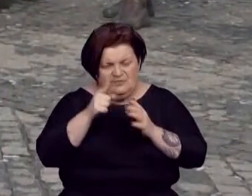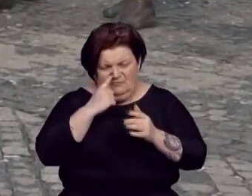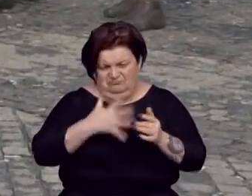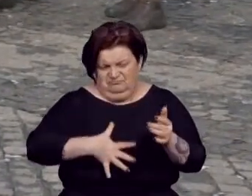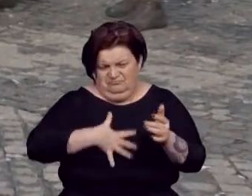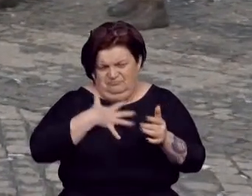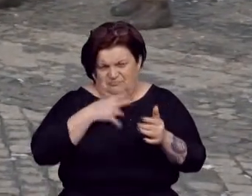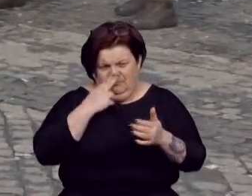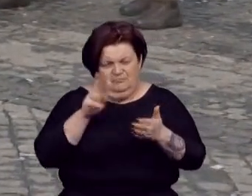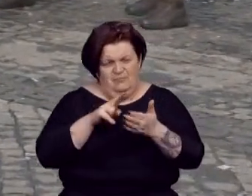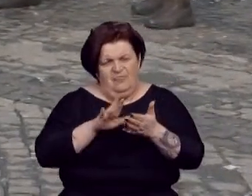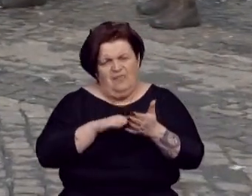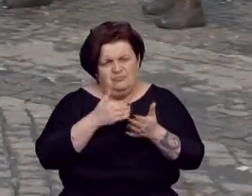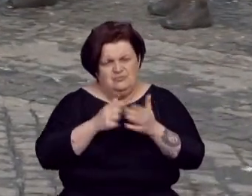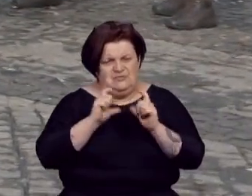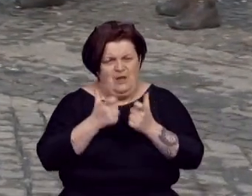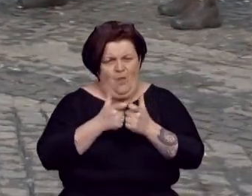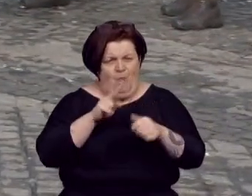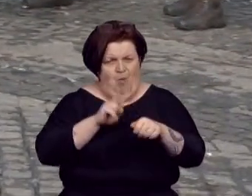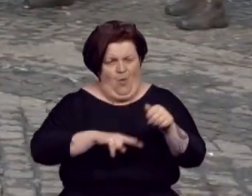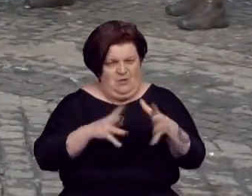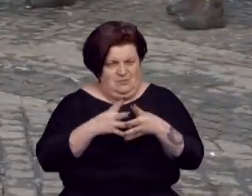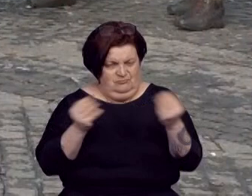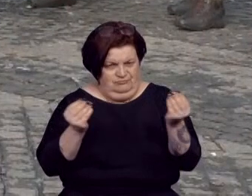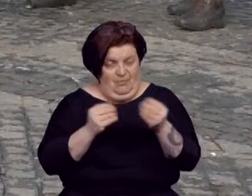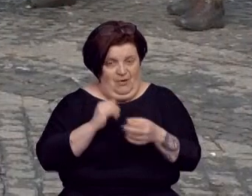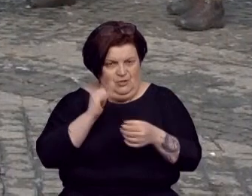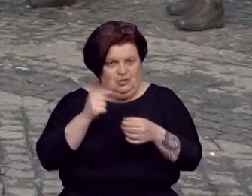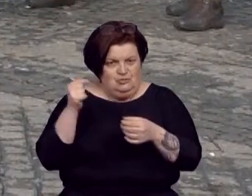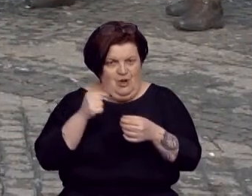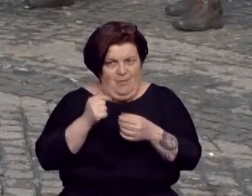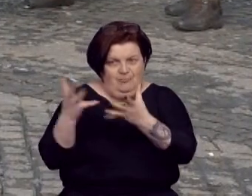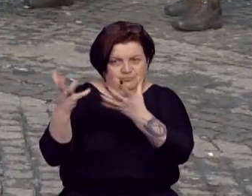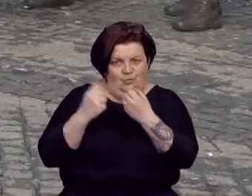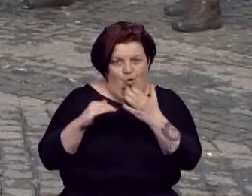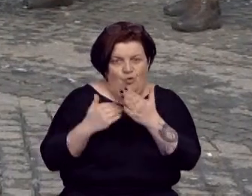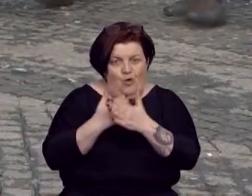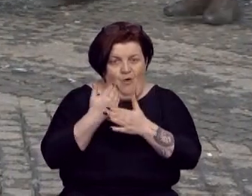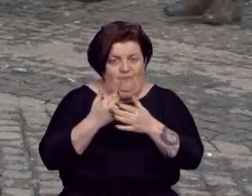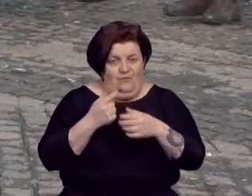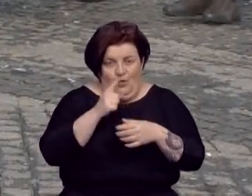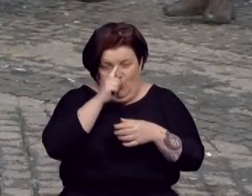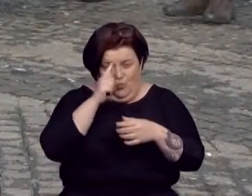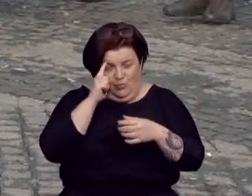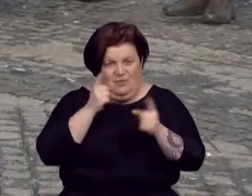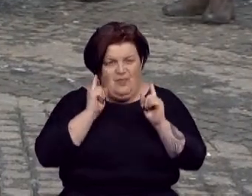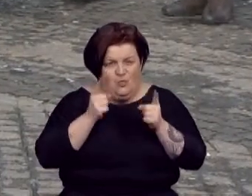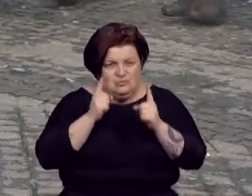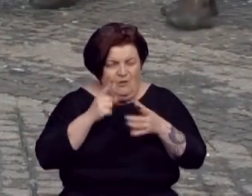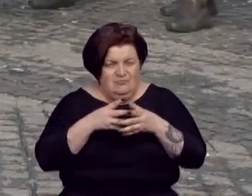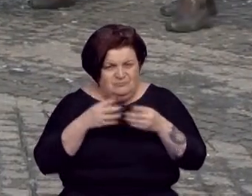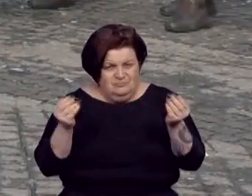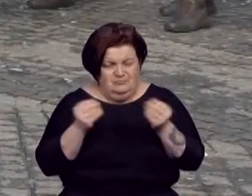bardzo dziwne wrażenie. Nagle przykładowo cała policja nam zniknęła i trzeba było na ich miejsce sprowadzić nowych ludzi, nauczyciele zniknęli. Nowi